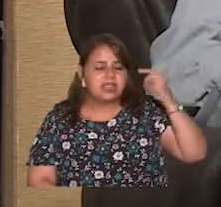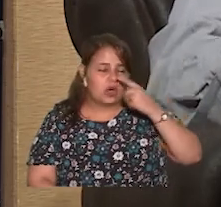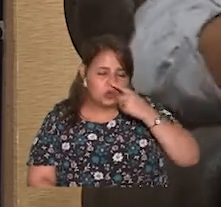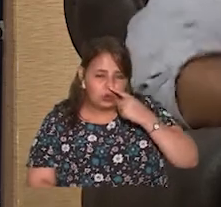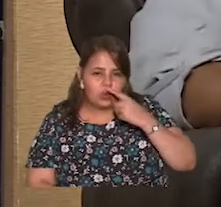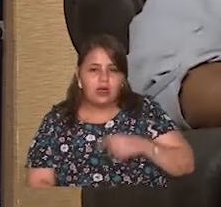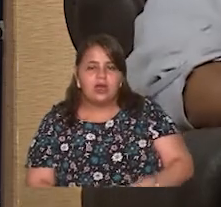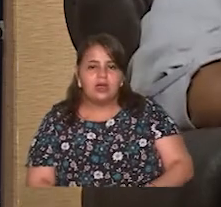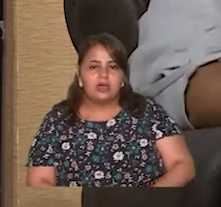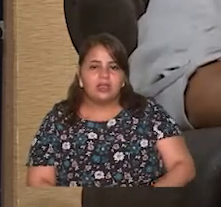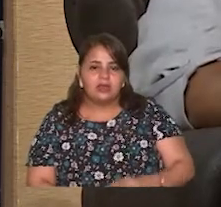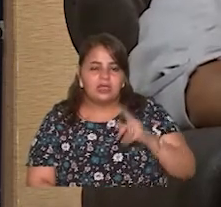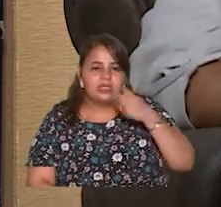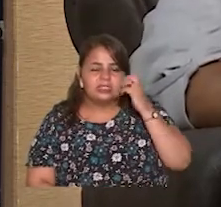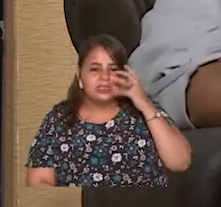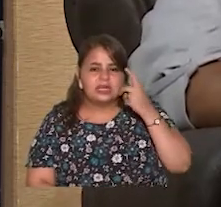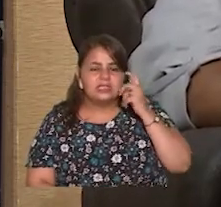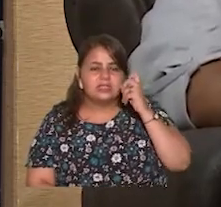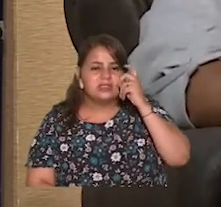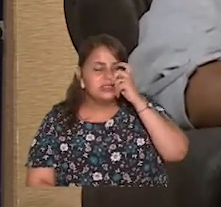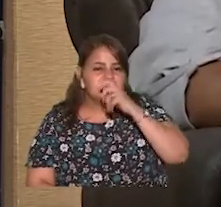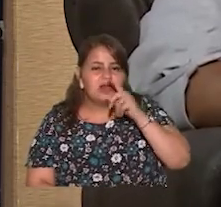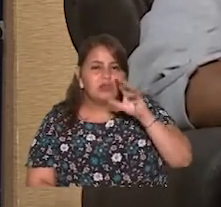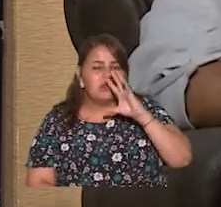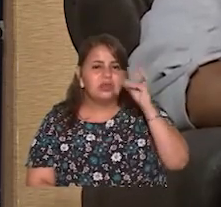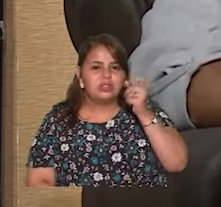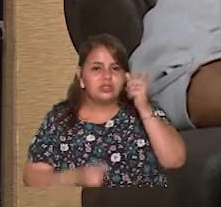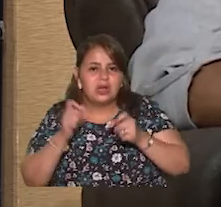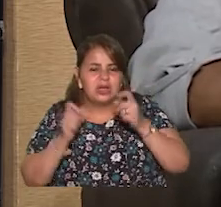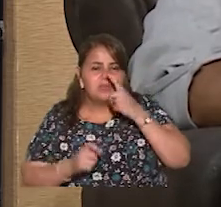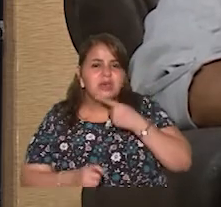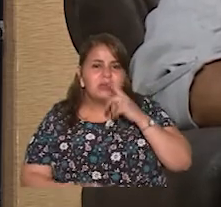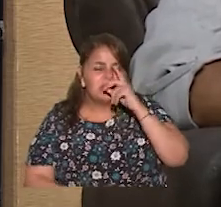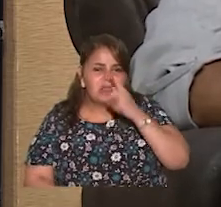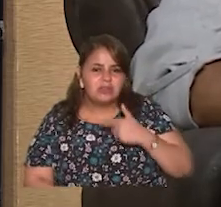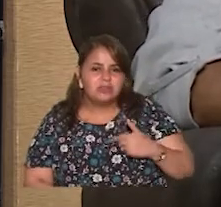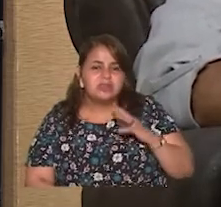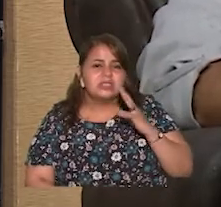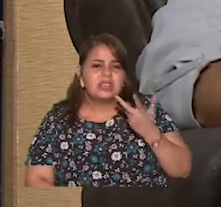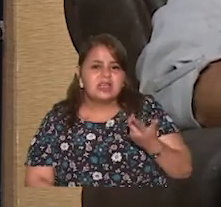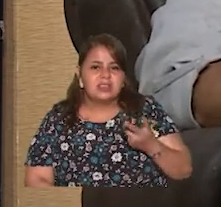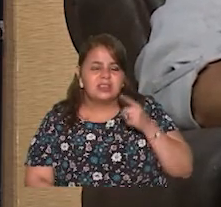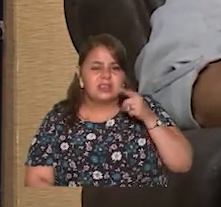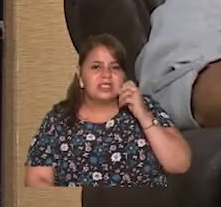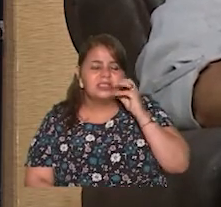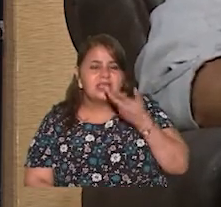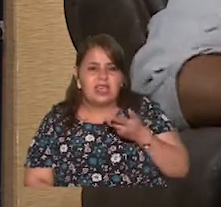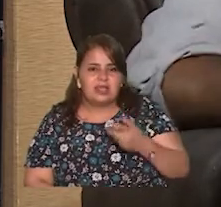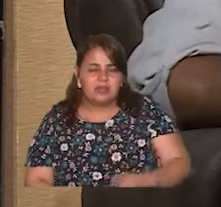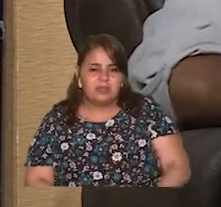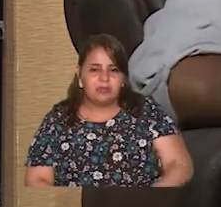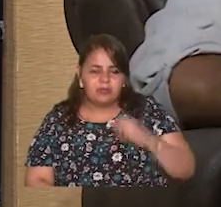جدا ان انا اخضع لشخص عارف انه اناني، وعارف ان كل قراراته مبنيه على الاساس امتاعه الشخصي.